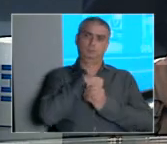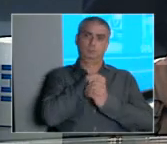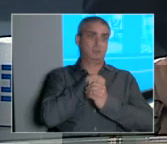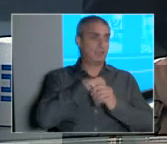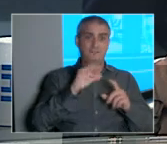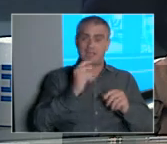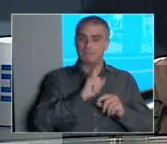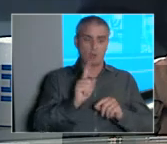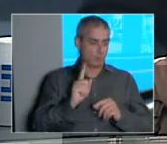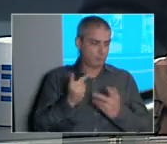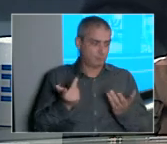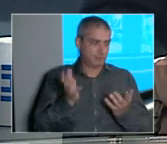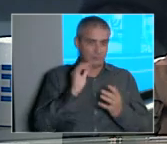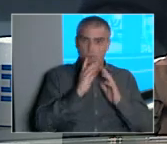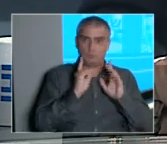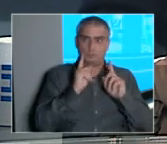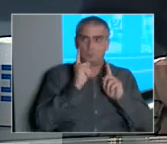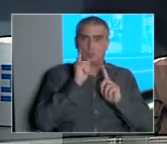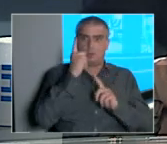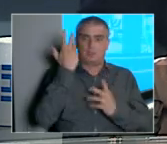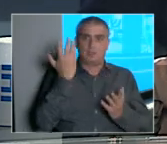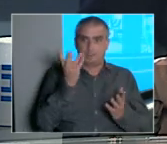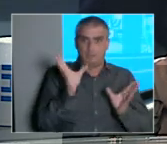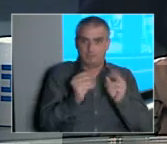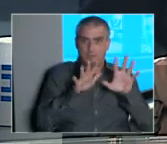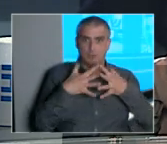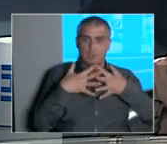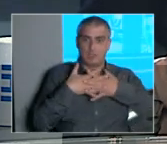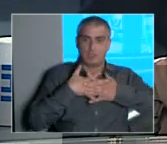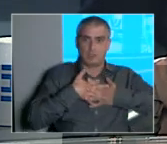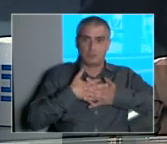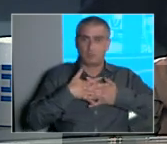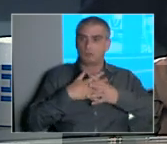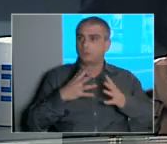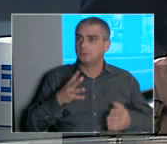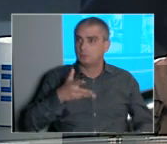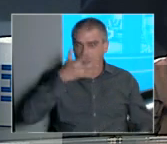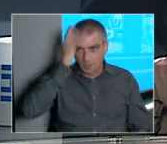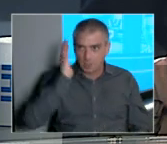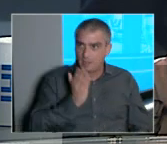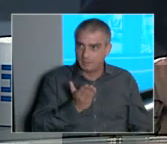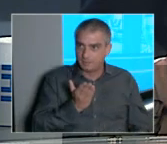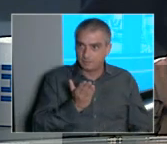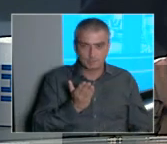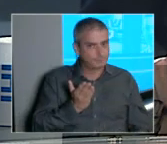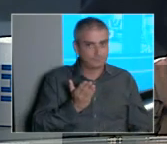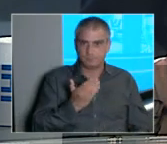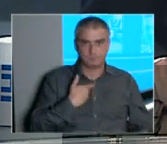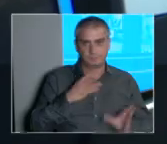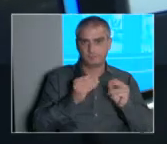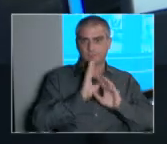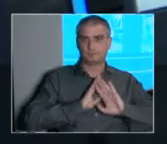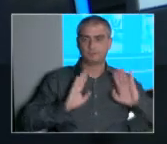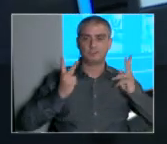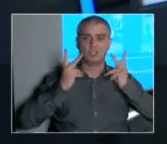אם זה לא יקרה, בסבירות גבוהה זה לא יקרה, האם תלכו לממשלת אחדות? לפיד... אני לא יושב איתו,